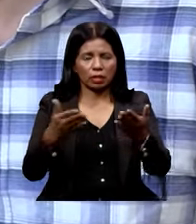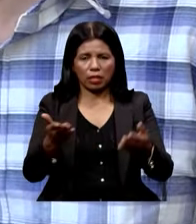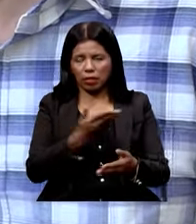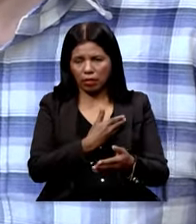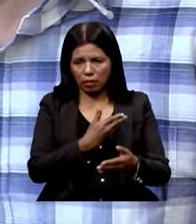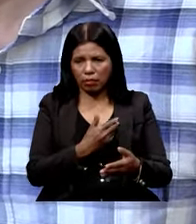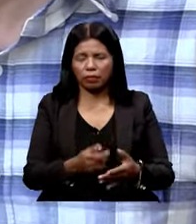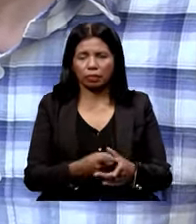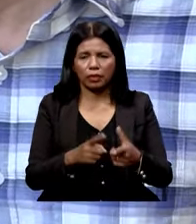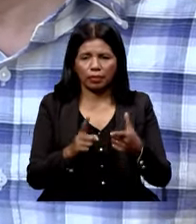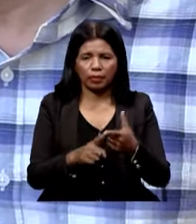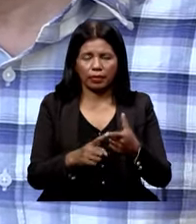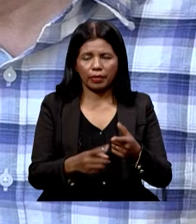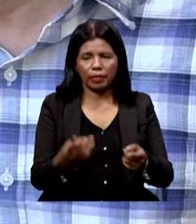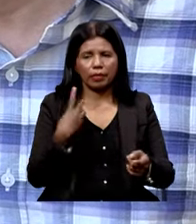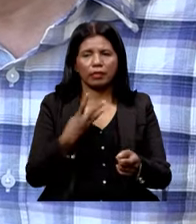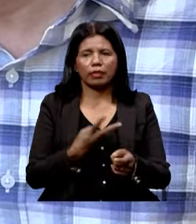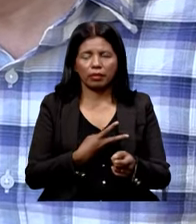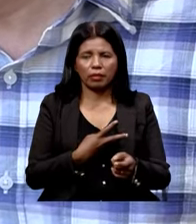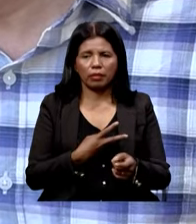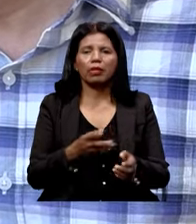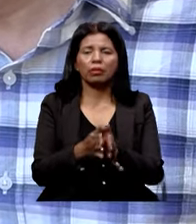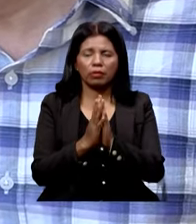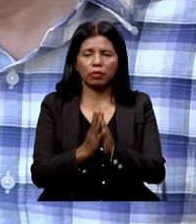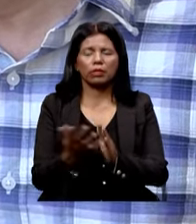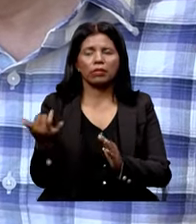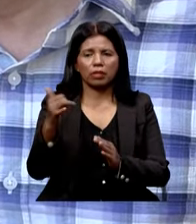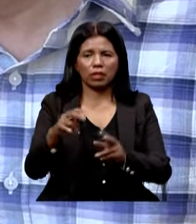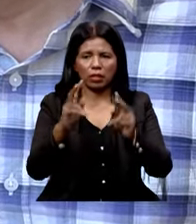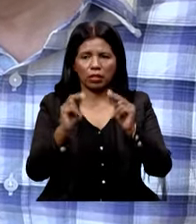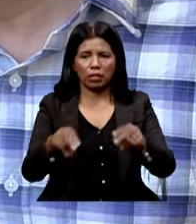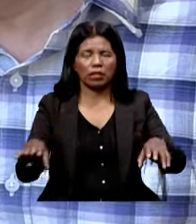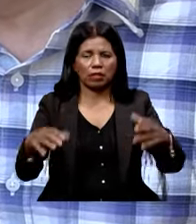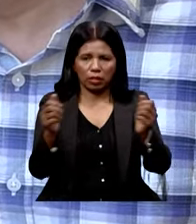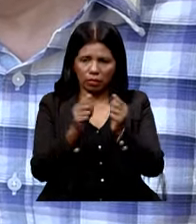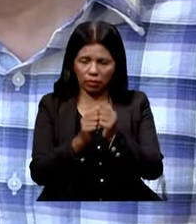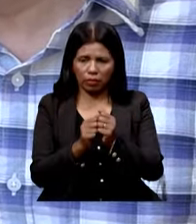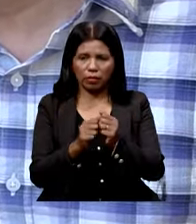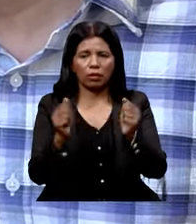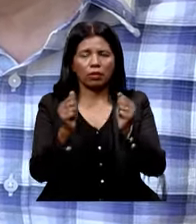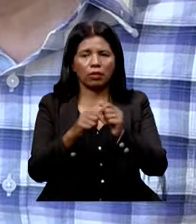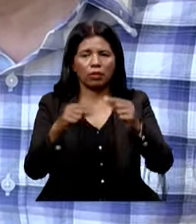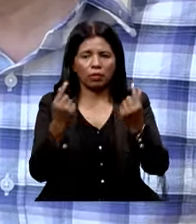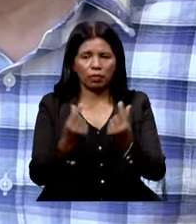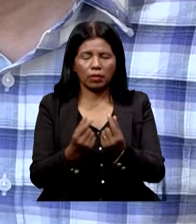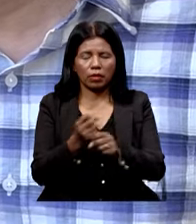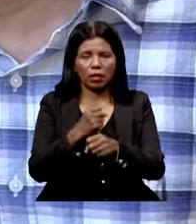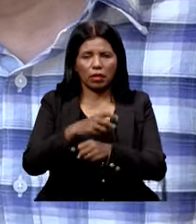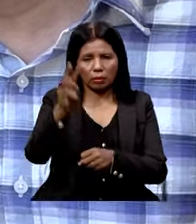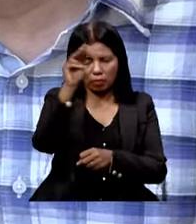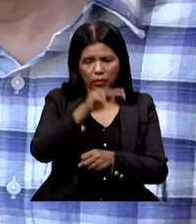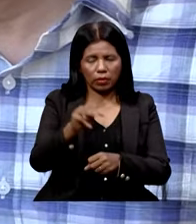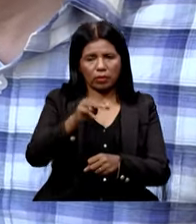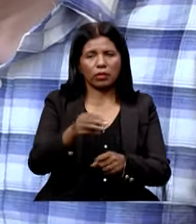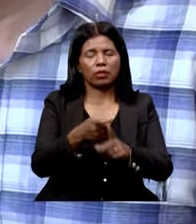e kita mos khusus sira tengki kopera ho ekipa ne bemak halo monitorisasaun tantu